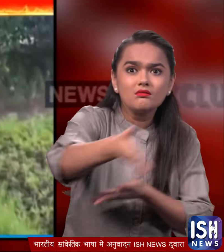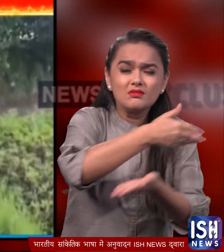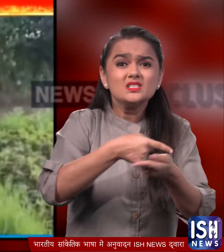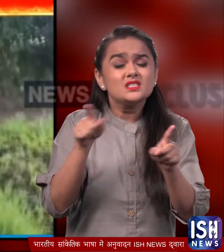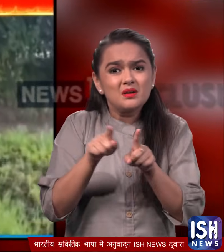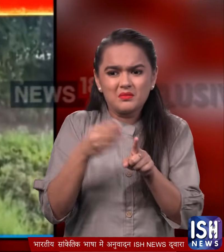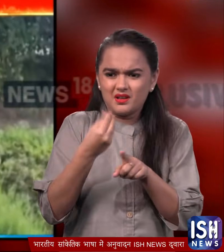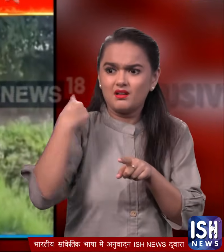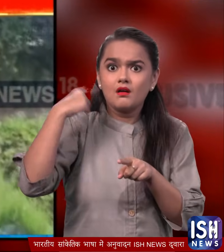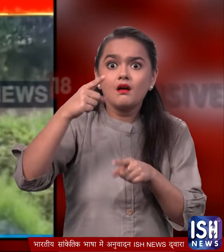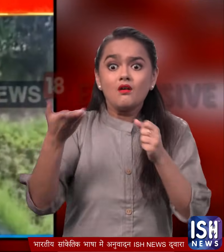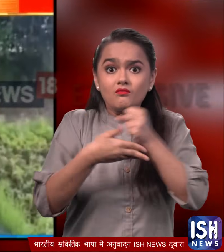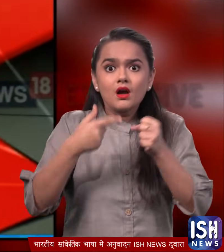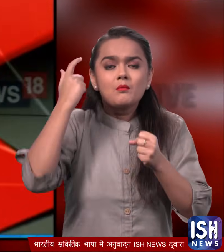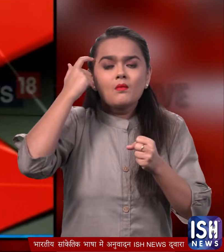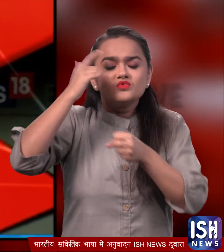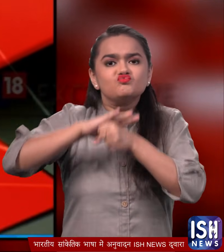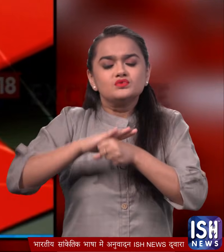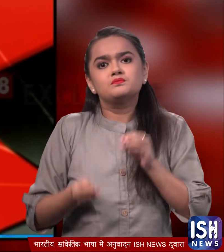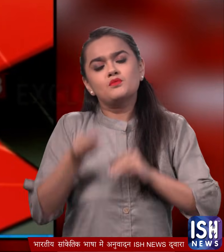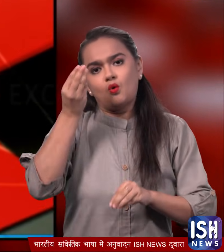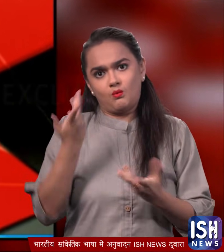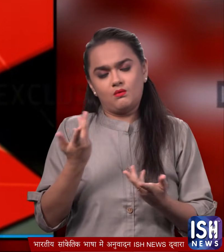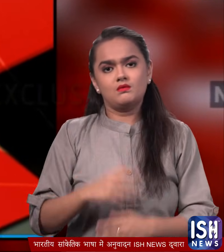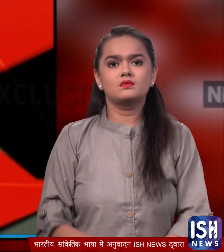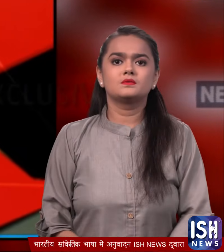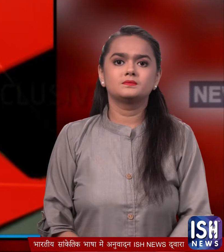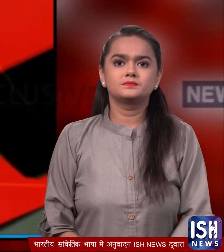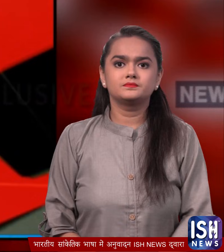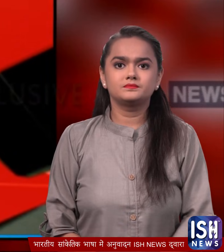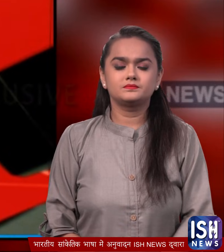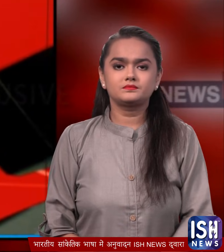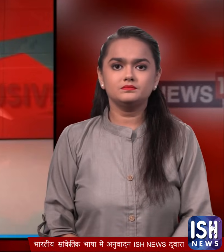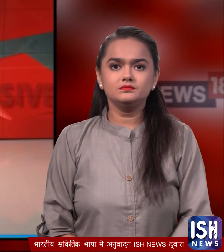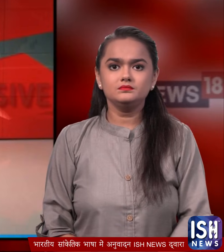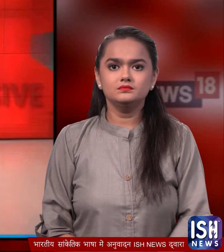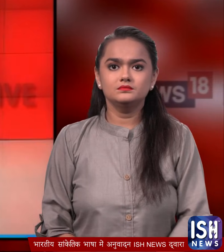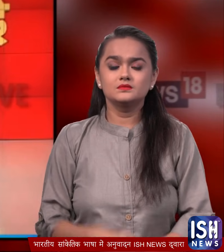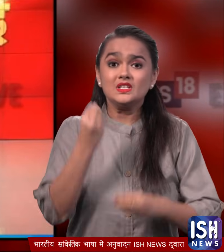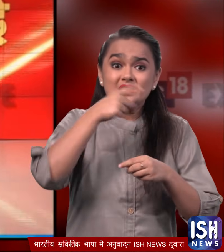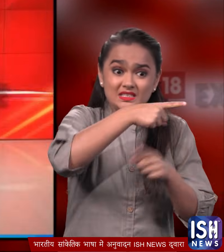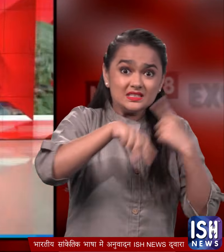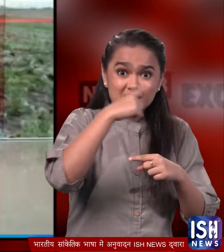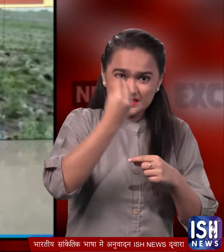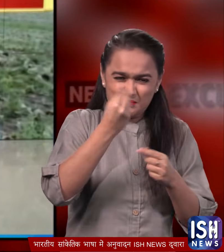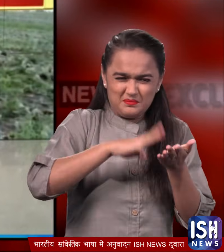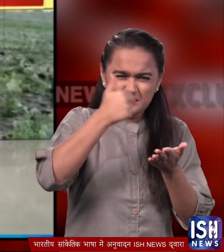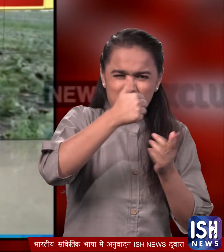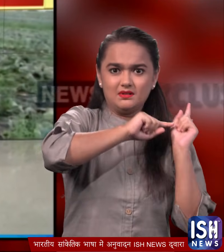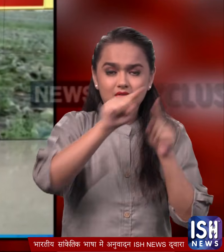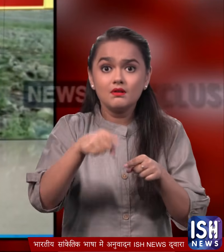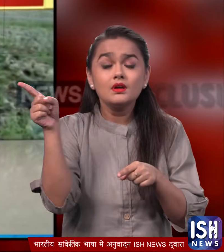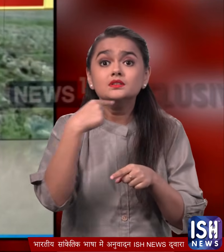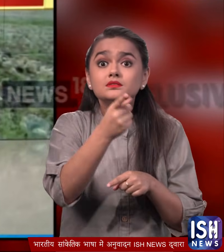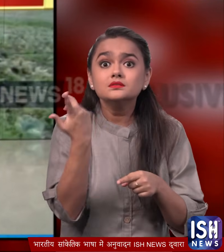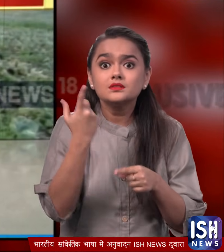कुछ जिलों में किसानों की टेंशन बढ़ गई। इसी बीच राज्य के कृषि मंत्री दादाजी भुसे सामने आया और उन्होंने किसानों को भरोसा दिया कि राज्य सरकार